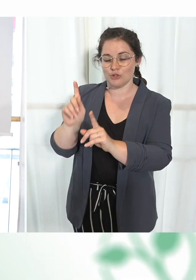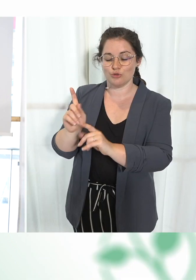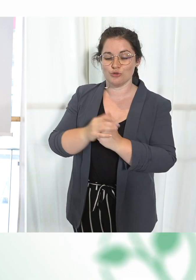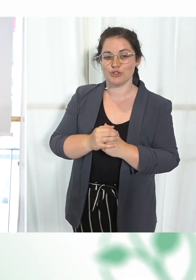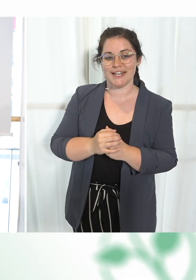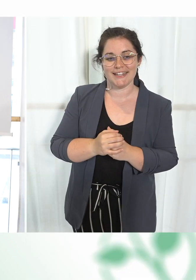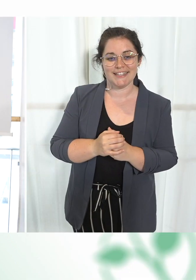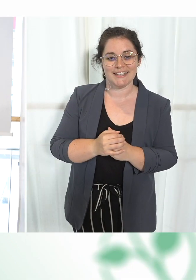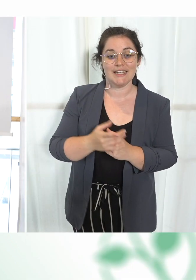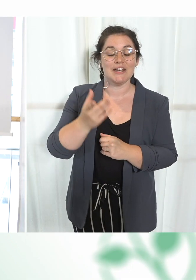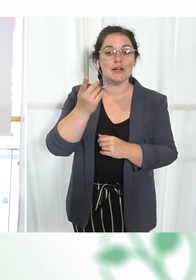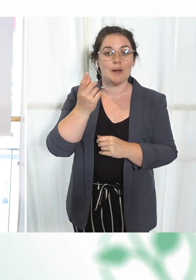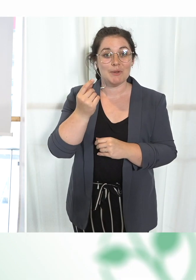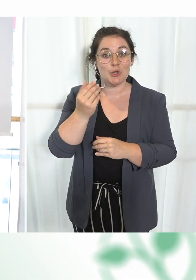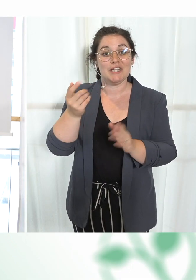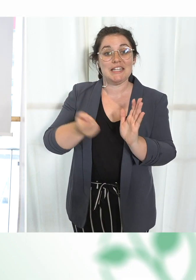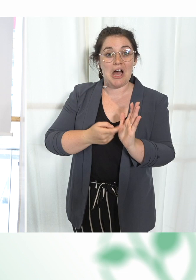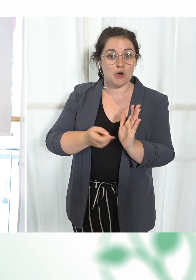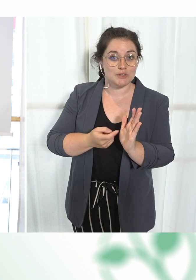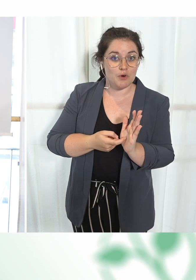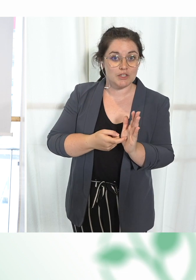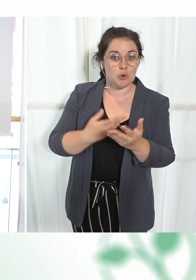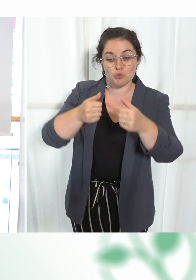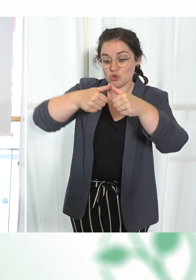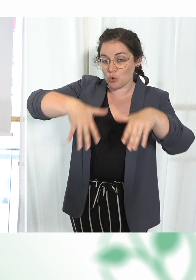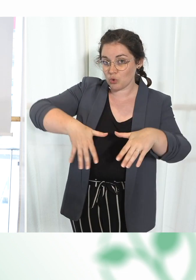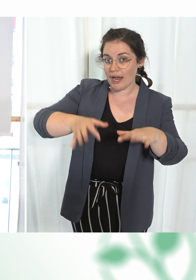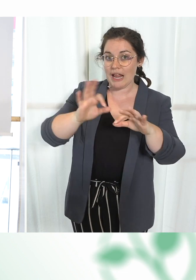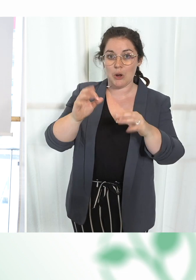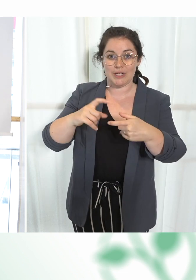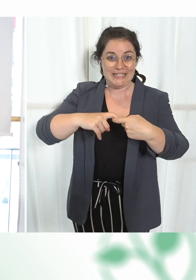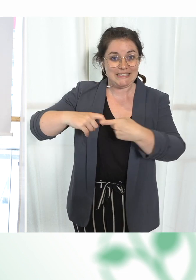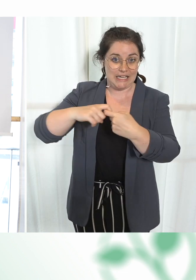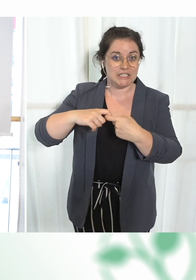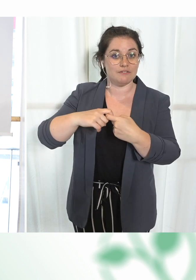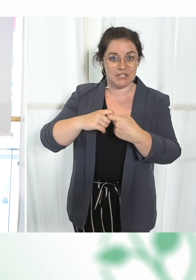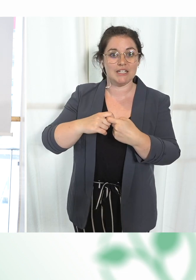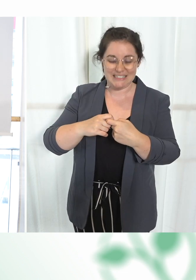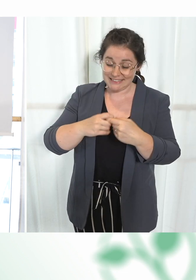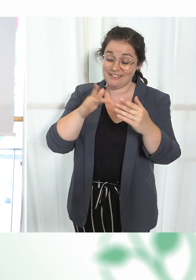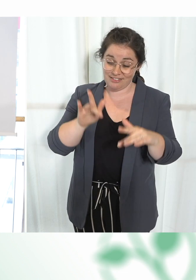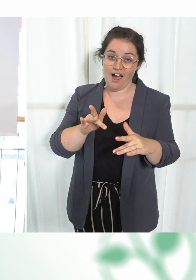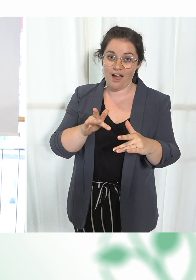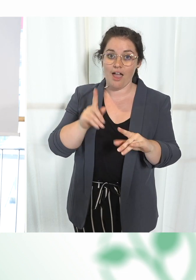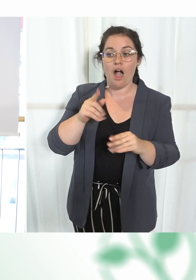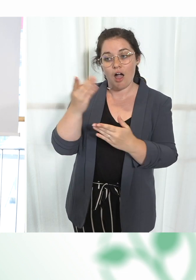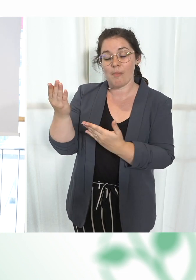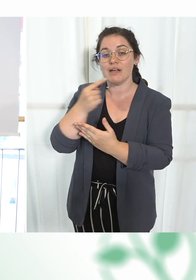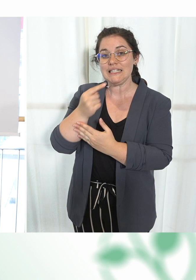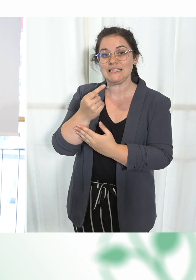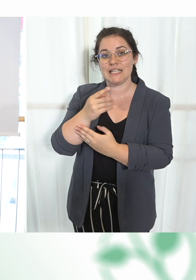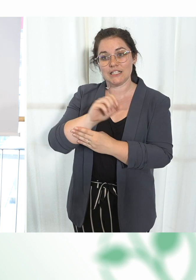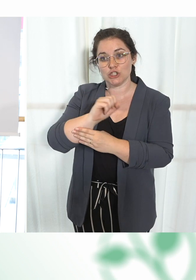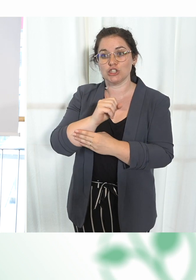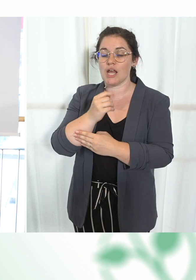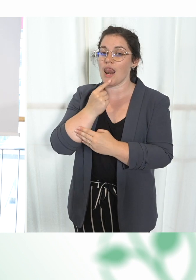heißt, Herausforderungen, ob jetzt strukturell oder gesellschaftlich, die sind auf jeden Fall da. Aber so wie Sie gesagt haben, wenn man schnell